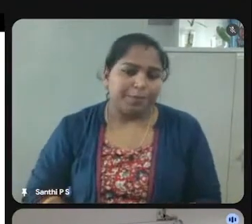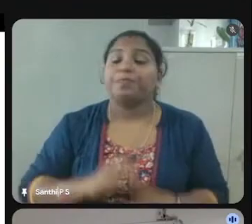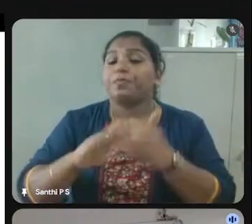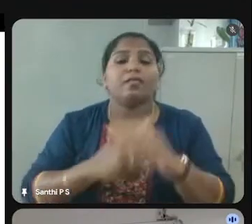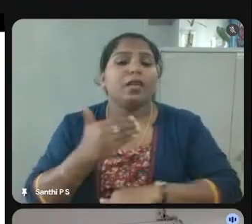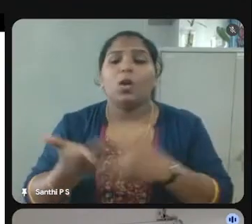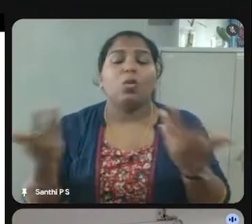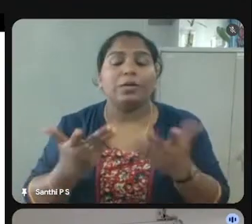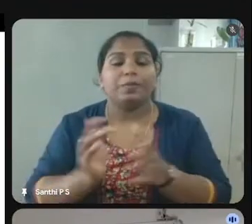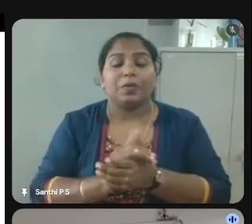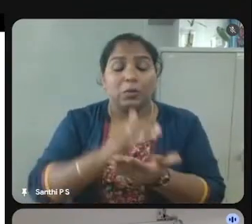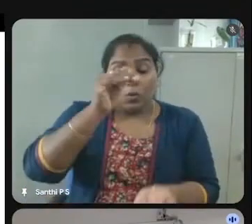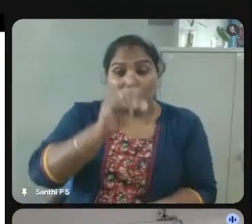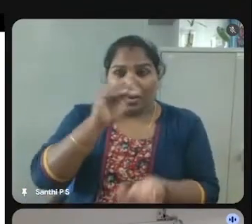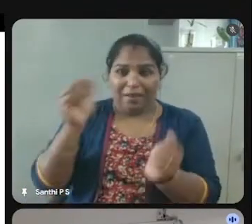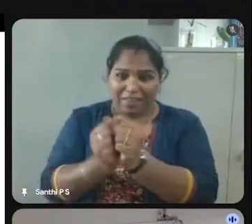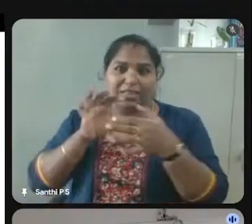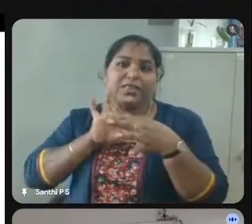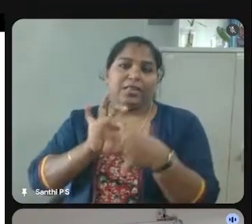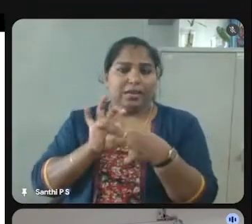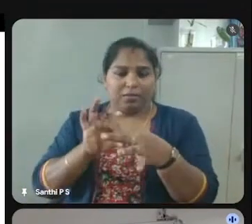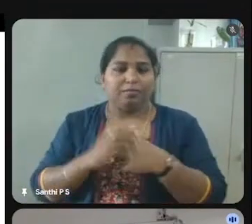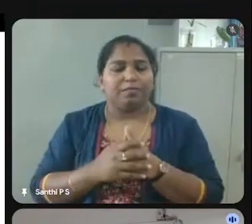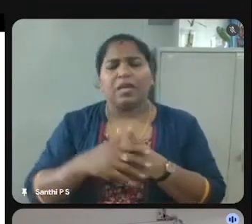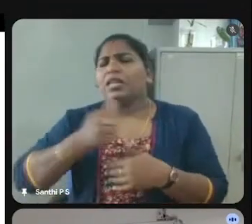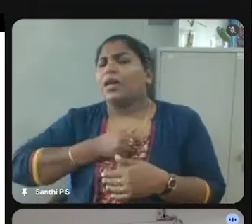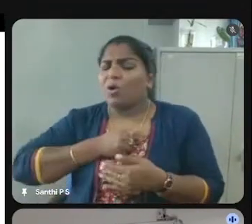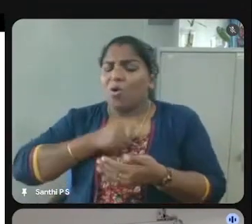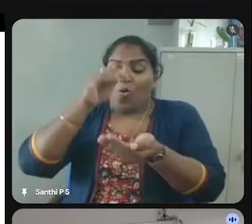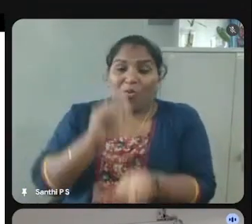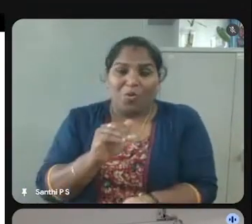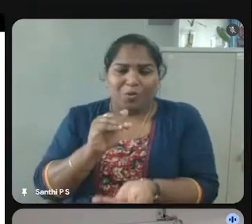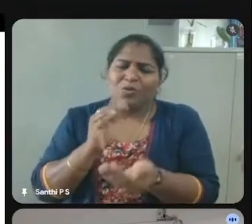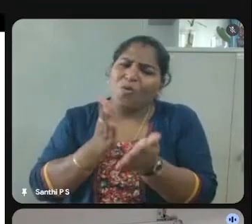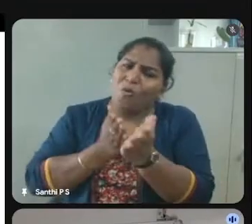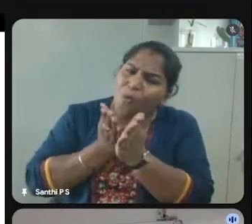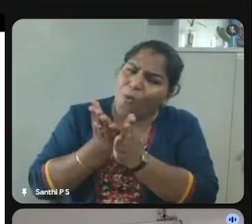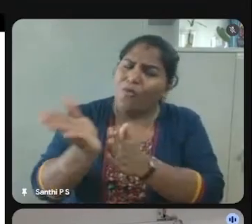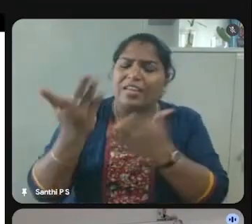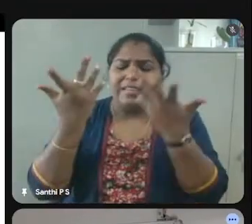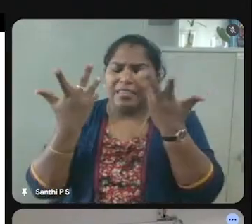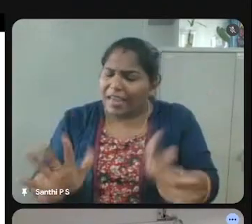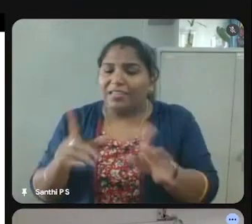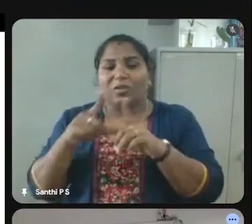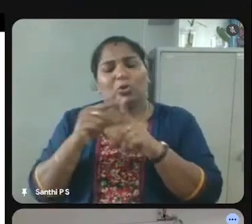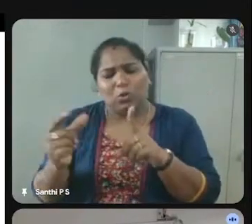തന്നെ നമ്മുടെ കുഞ്ഞുമായിട്ടുള്ള ബന്ധം, ഞാൻ മുന്നേ പറഞ്ഞു, നമ്മുടെ കുഞ്ഞിന് വേണ്ടിയിട്ട് നമ്മൾ അവൈലബിൾ ആയിരിക്കുക, കുഞ്ഞിന് വേണ്ടിയിട്ട് നമ്മൾ നിലകൊള്ളുക എന്ന്